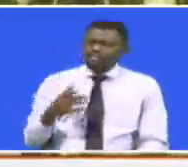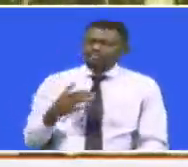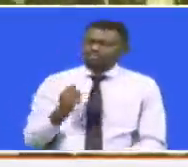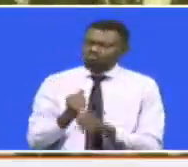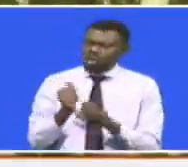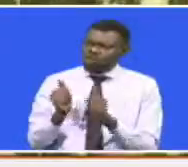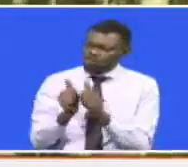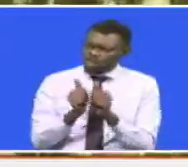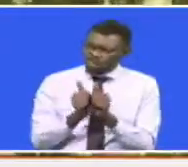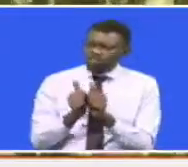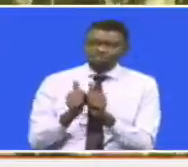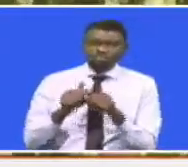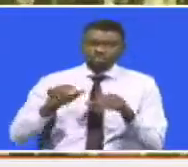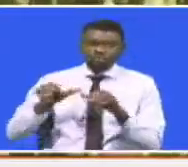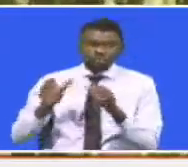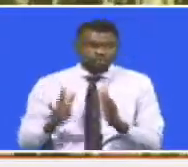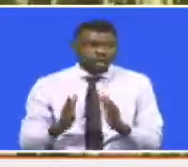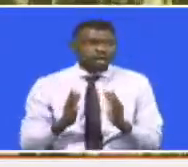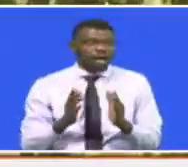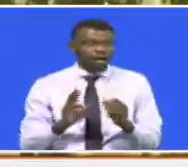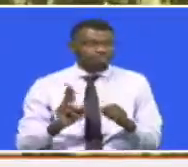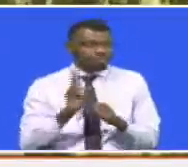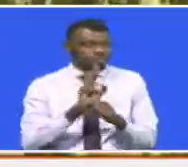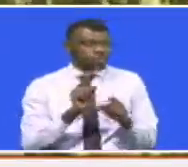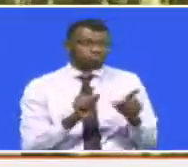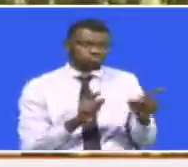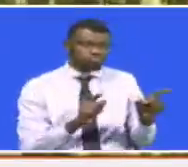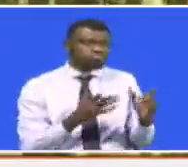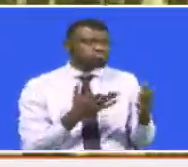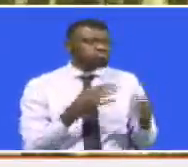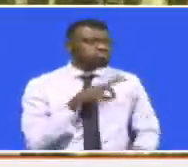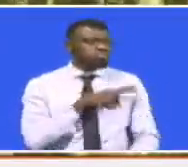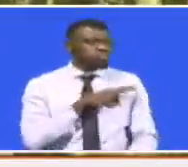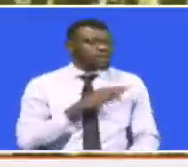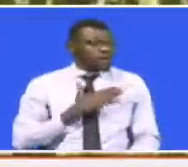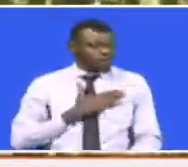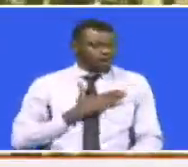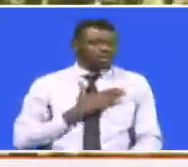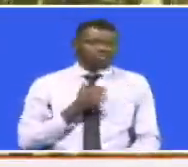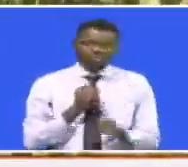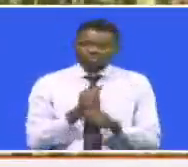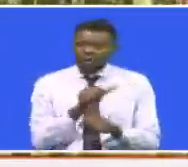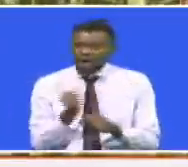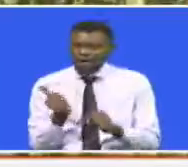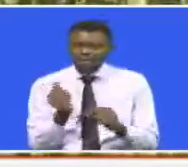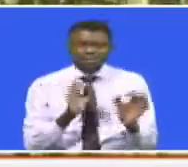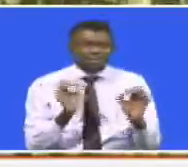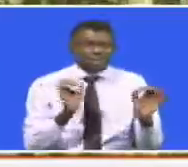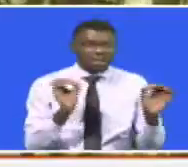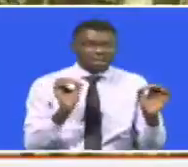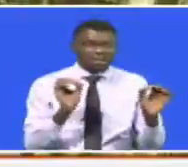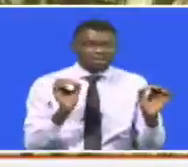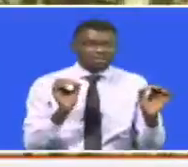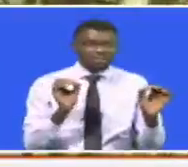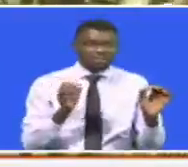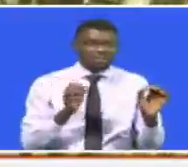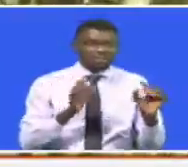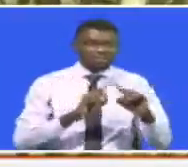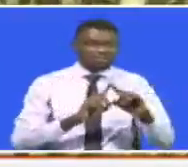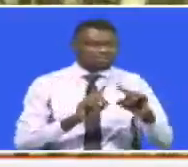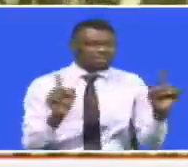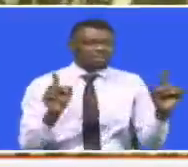hatufanye biashara nyingine. Hii ndio tegemeo wetu, hii ndio kazi yetu, hii ndio imetuandika. Na tunaona tukienda namna hiyo zote tunaweza